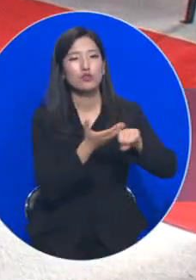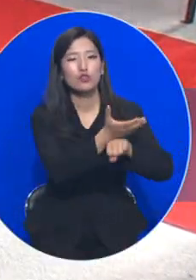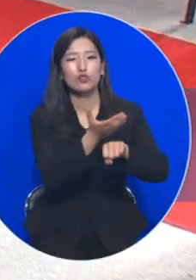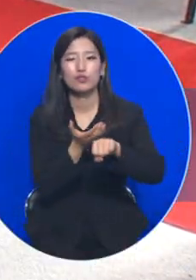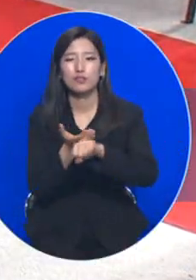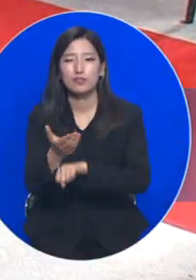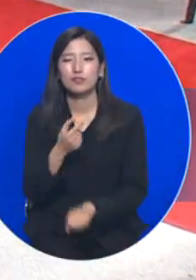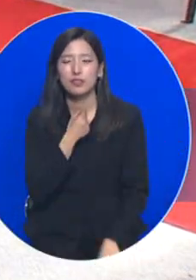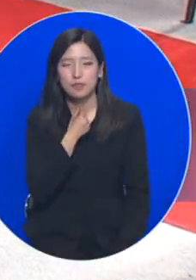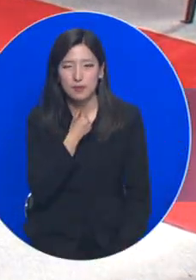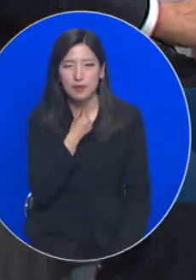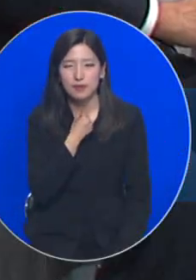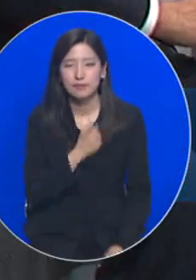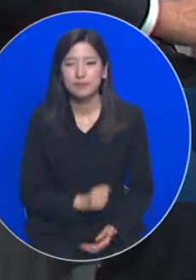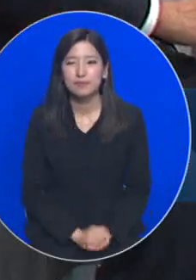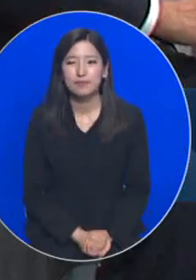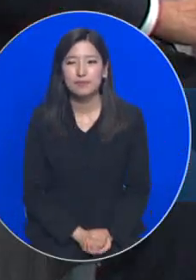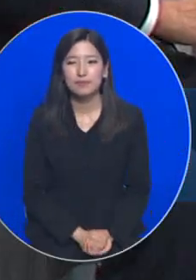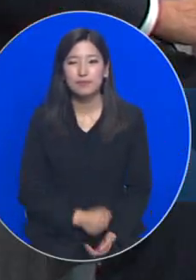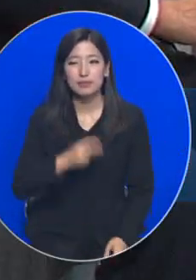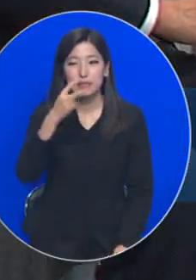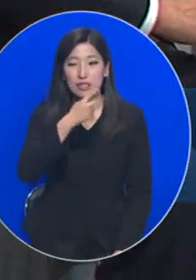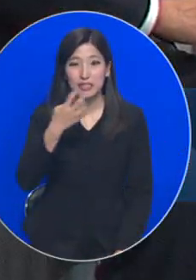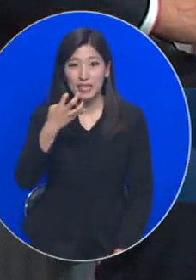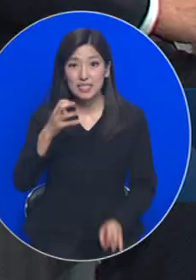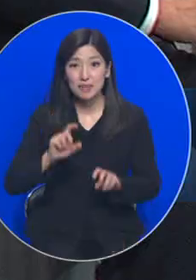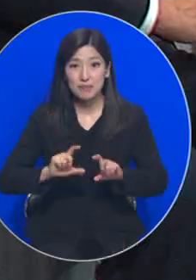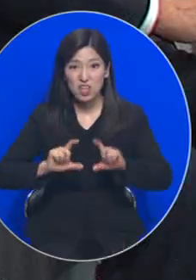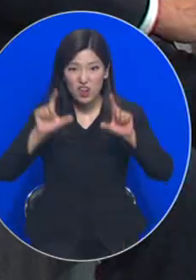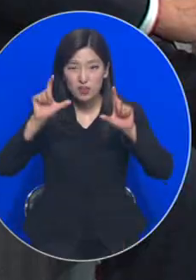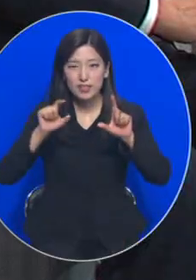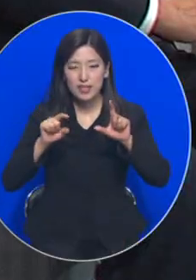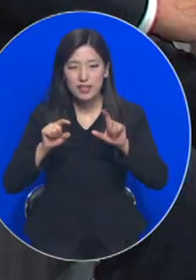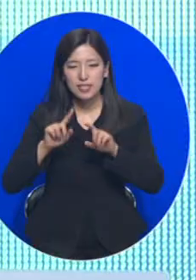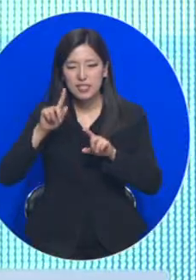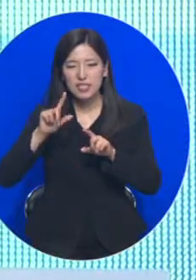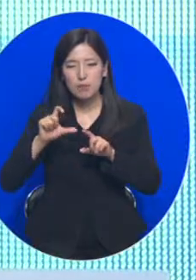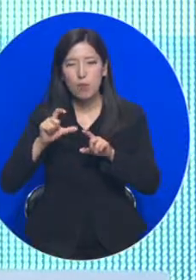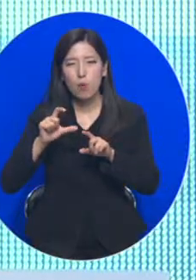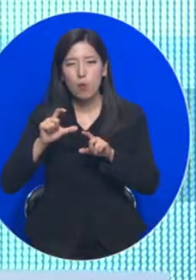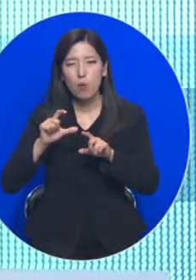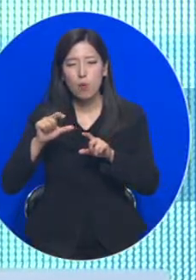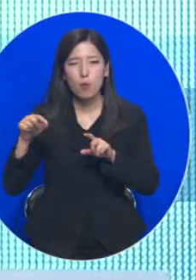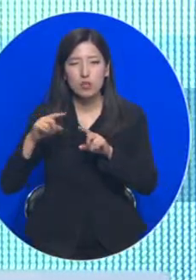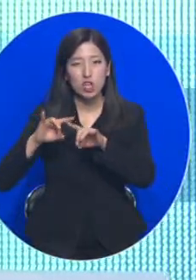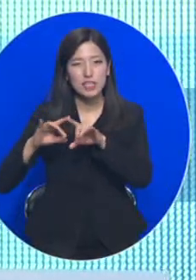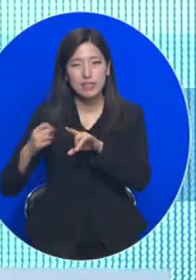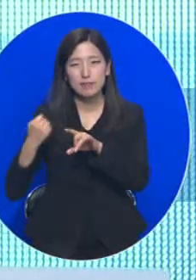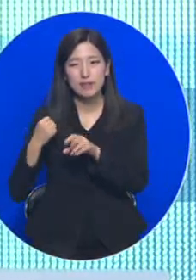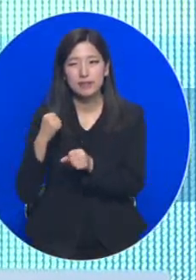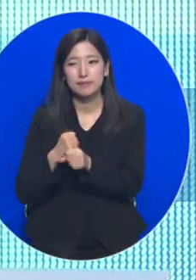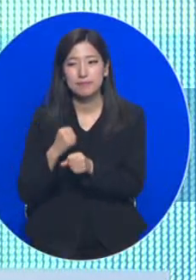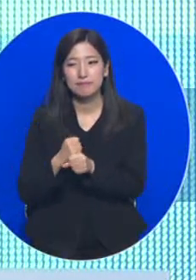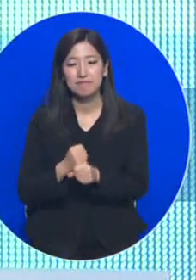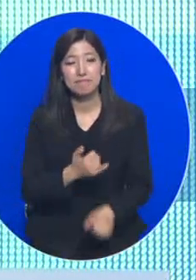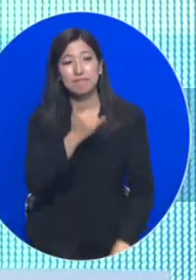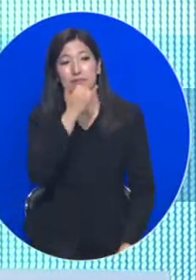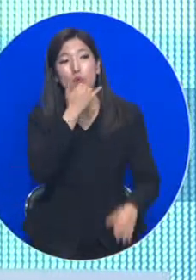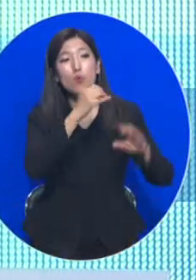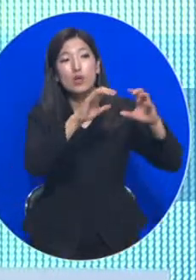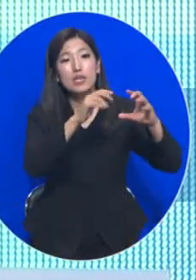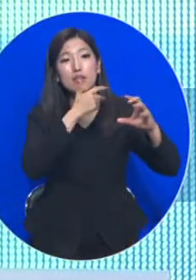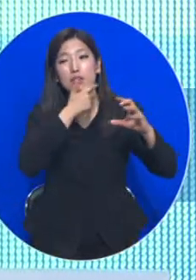발전용 연료전지 15 기가 와트 를 생산해 수출할 계획입니다 합니다 고개를 영어 코 샘 샘